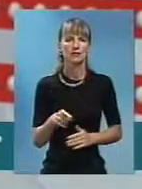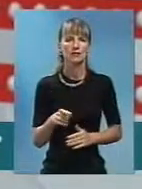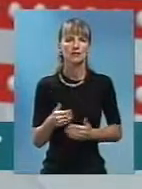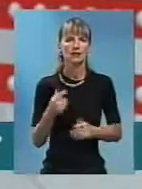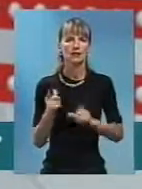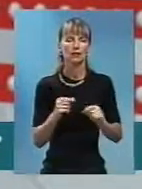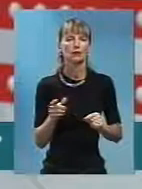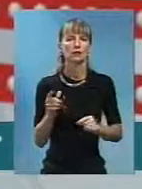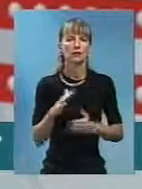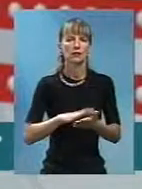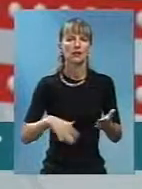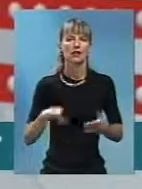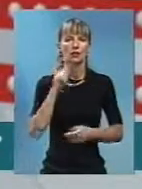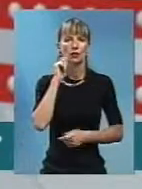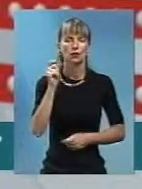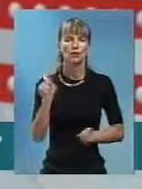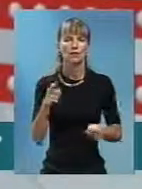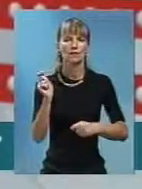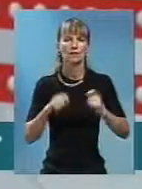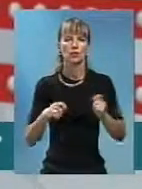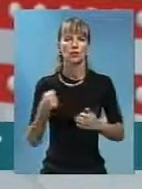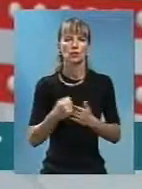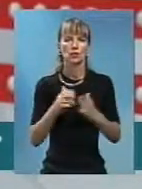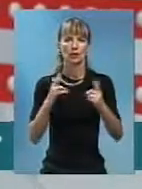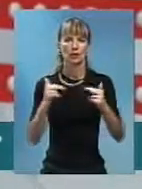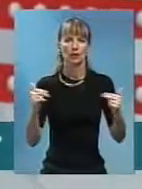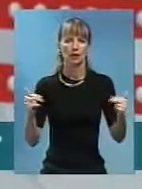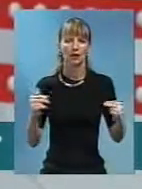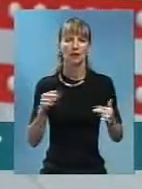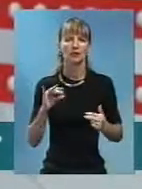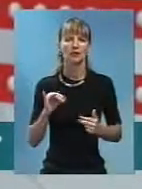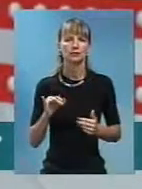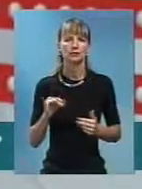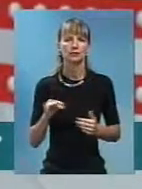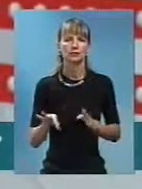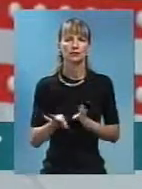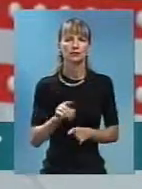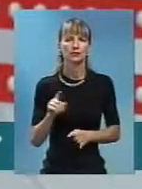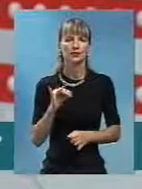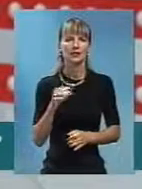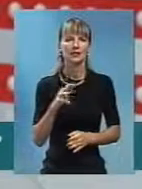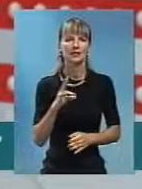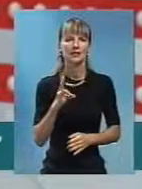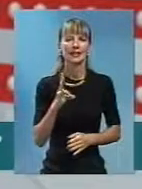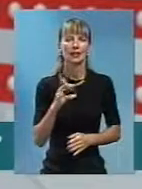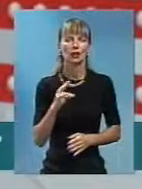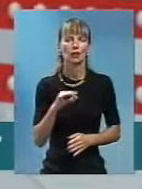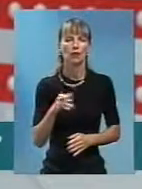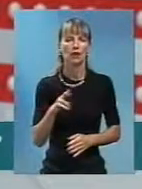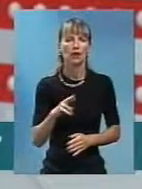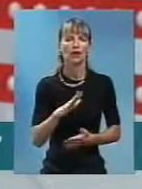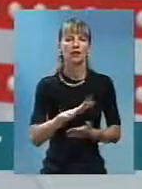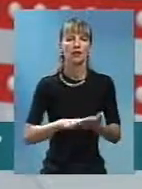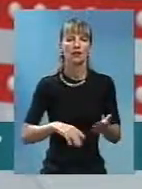далі на Всеукраїнський музейний фестиваль до Дніпра. І от вийшло, що з Нікополя я привіз, а далі приїде